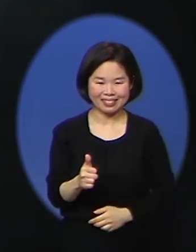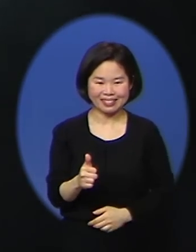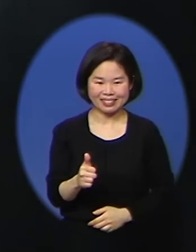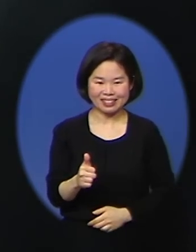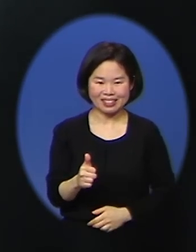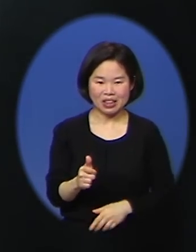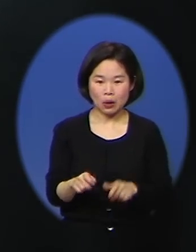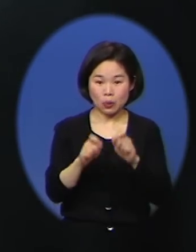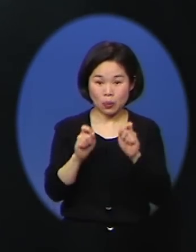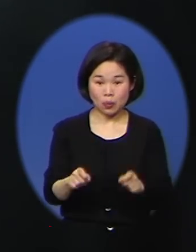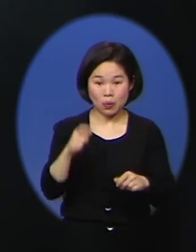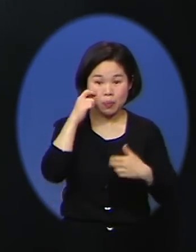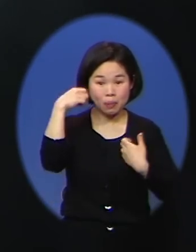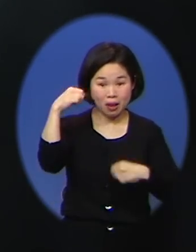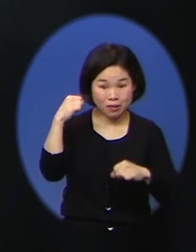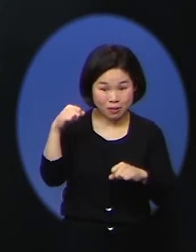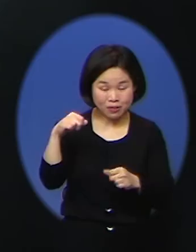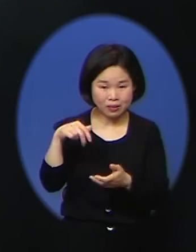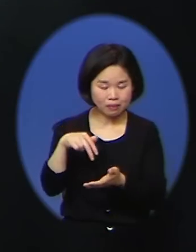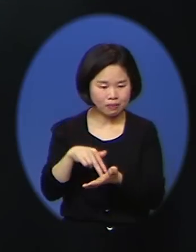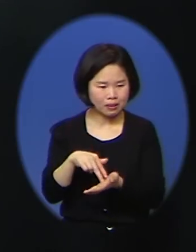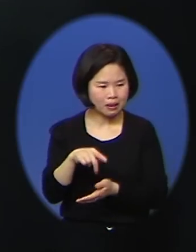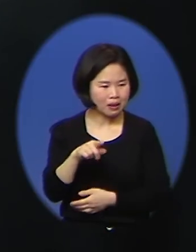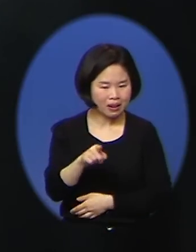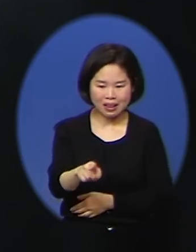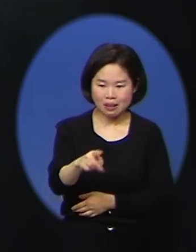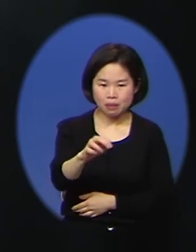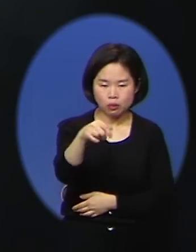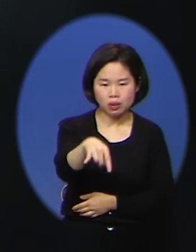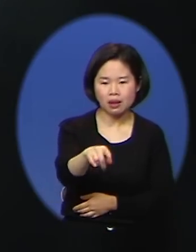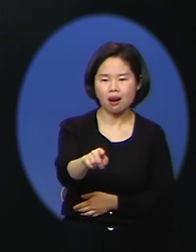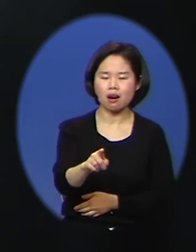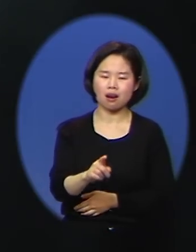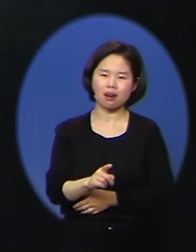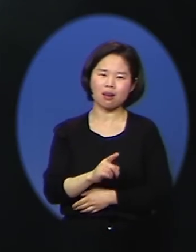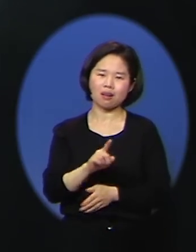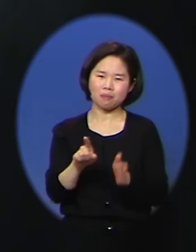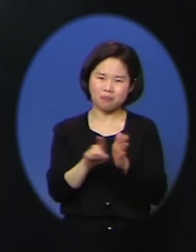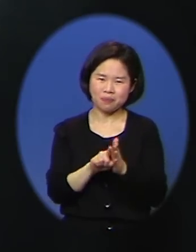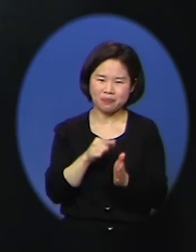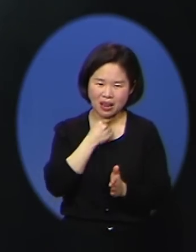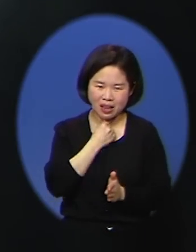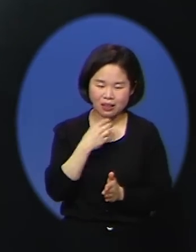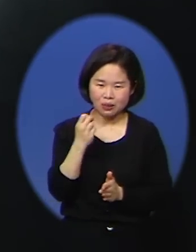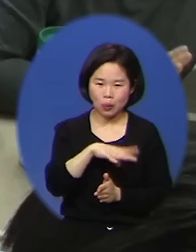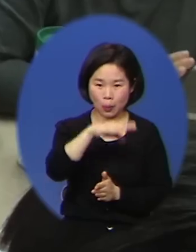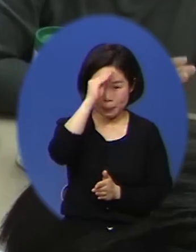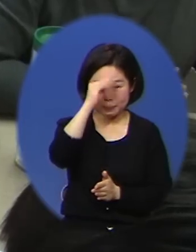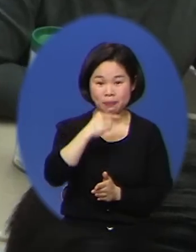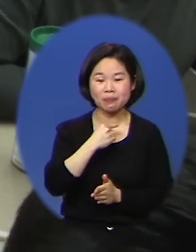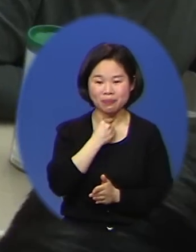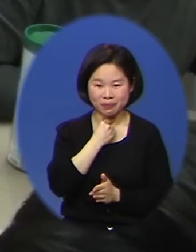배우들에게 있어 믿음직한 동료이자 닮고 싶은 배우이기도 하다.